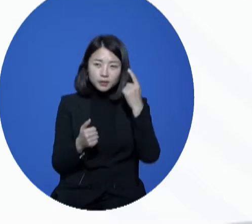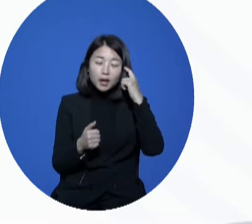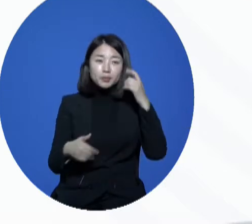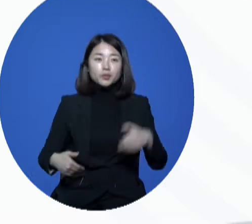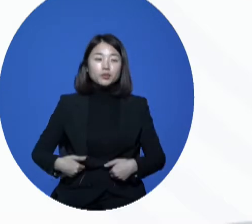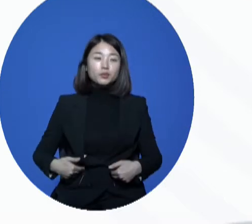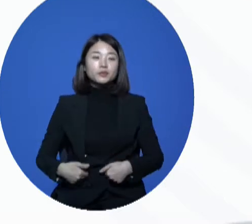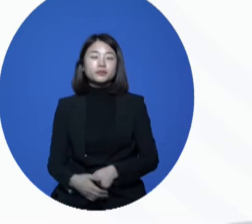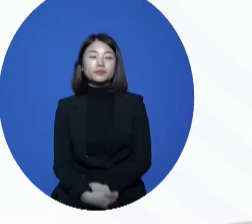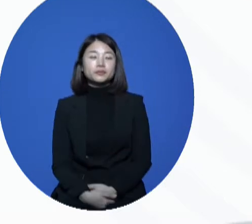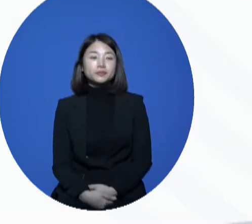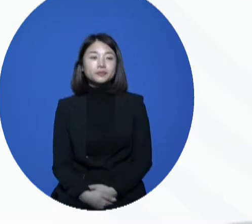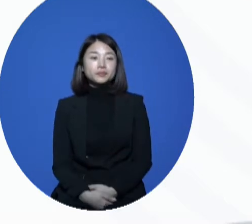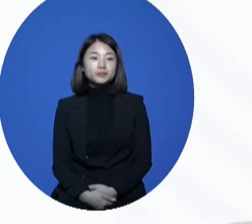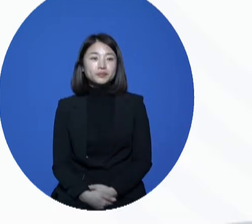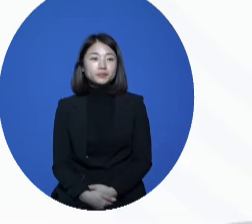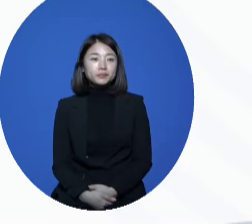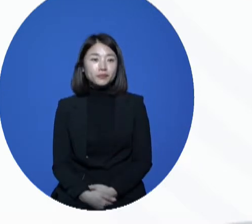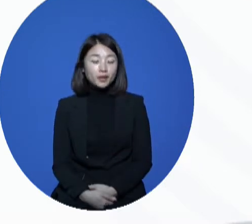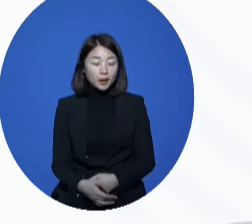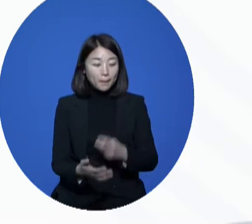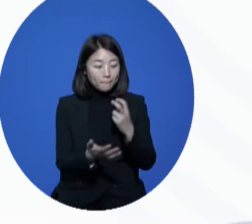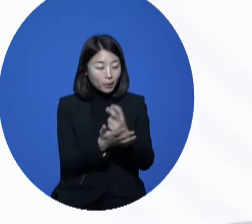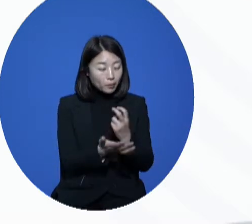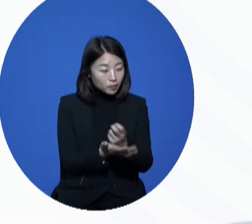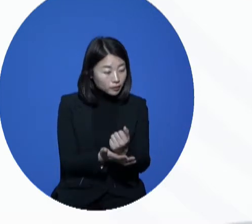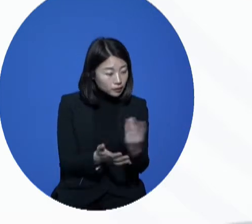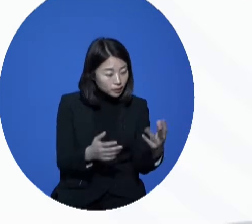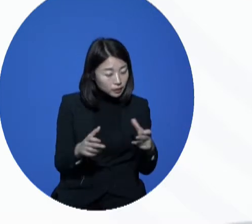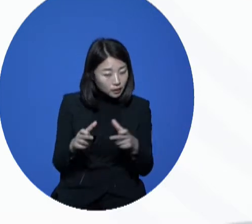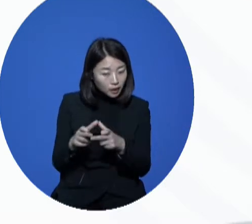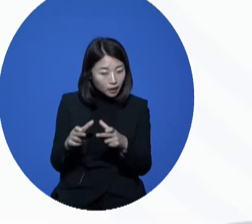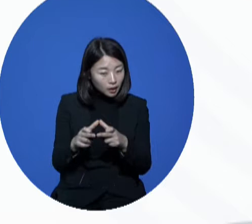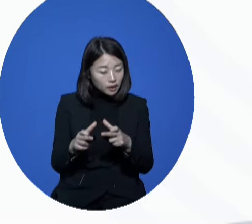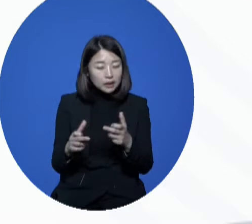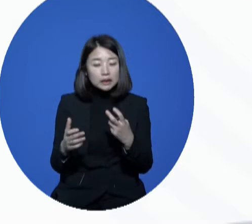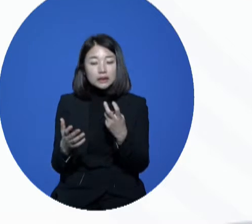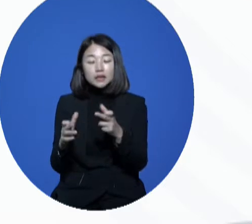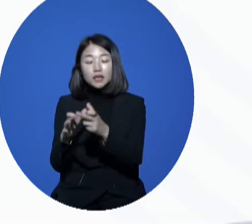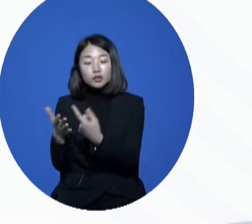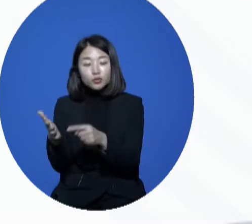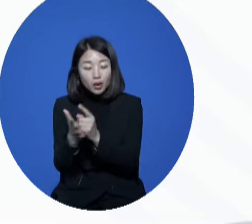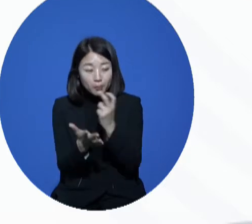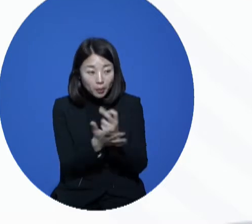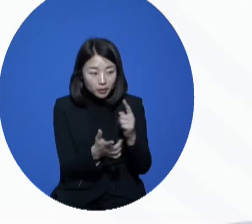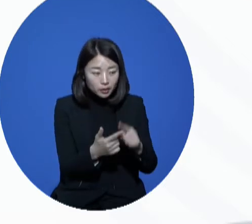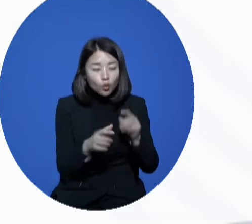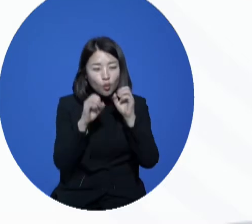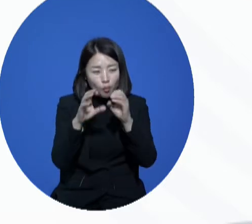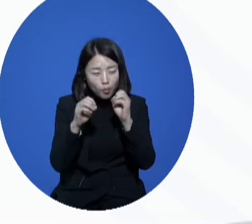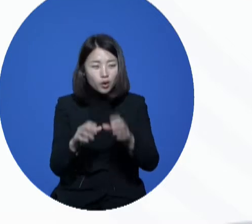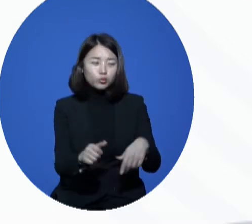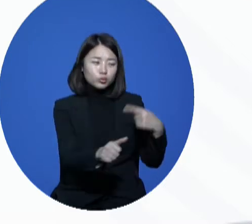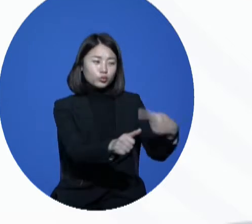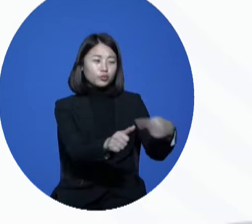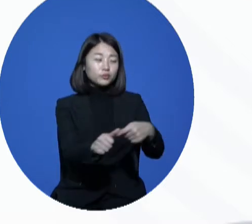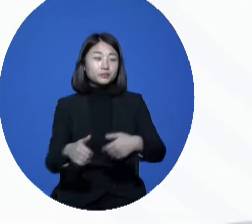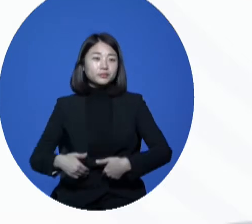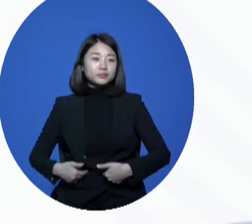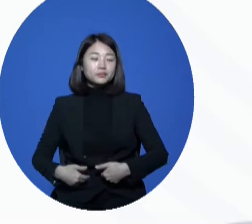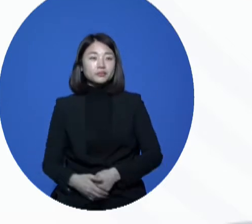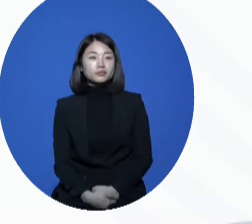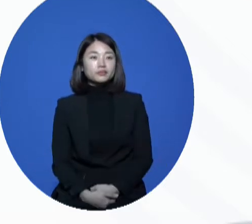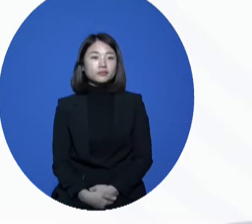있습니다. 그리고 어떠한 법적인 도구들이 있는지에 대해서 많은 교육과 홍보가 필요합니다. 그래서